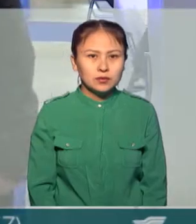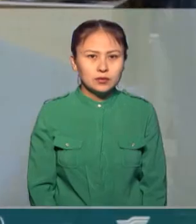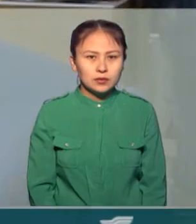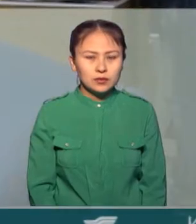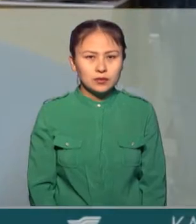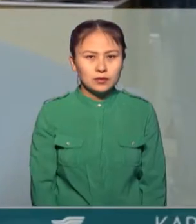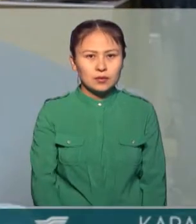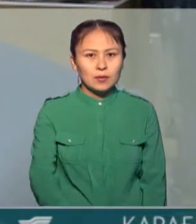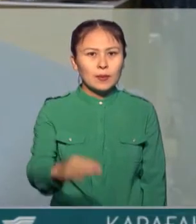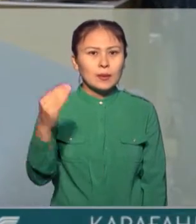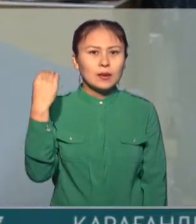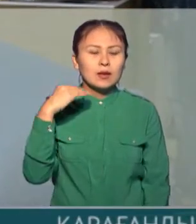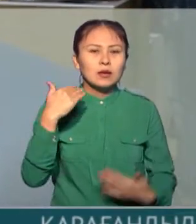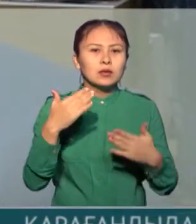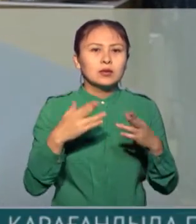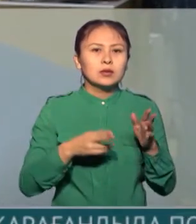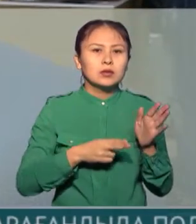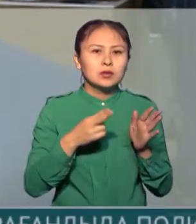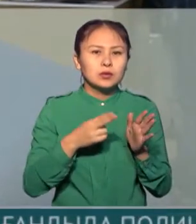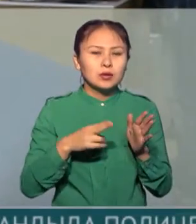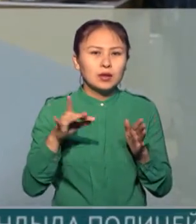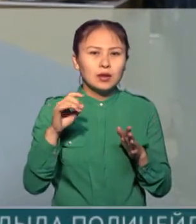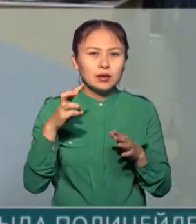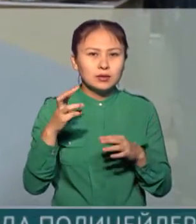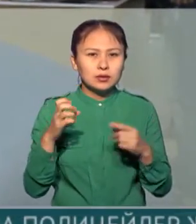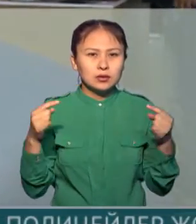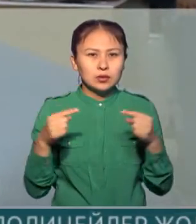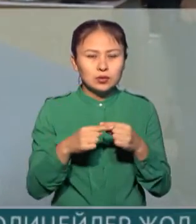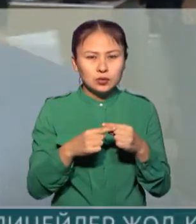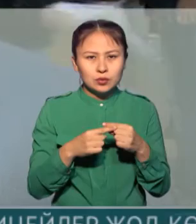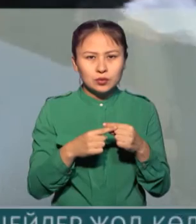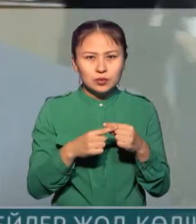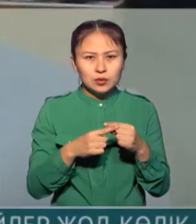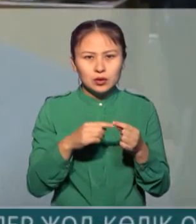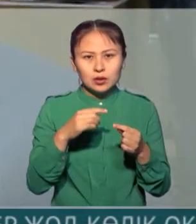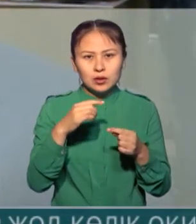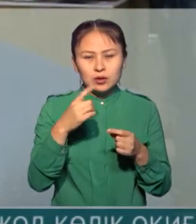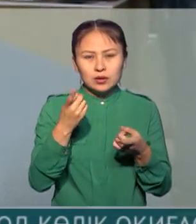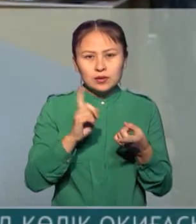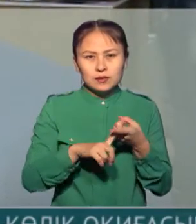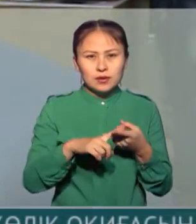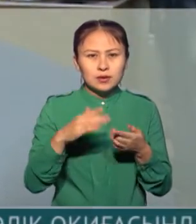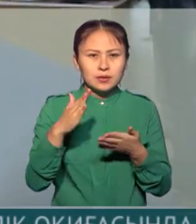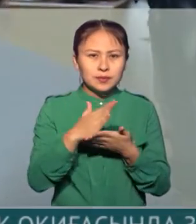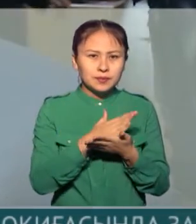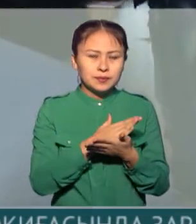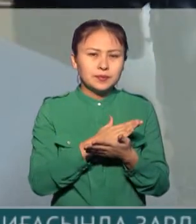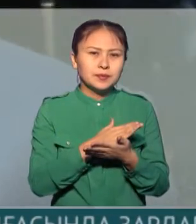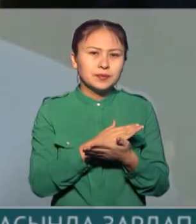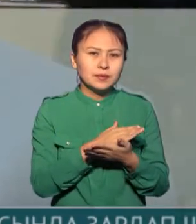Ақтөбе рельс арқалы зауыты ол ел басының тапсырмасы мен үдемелі индустриялық инновациялық бағдарламасы жүзеге асыру